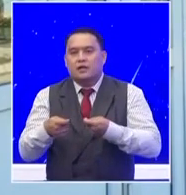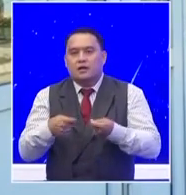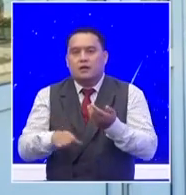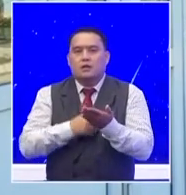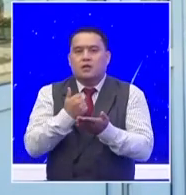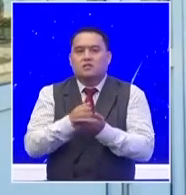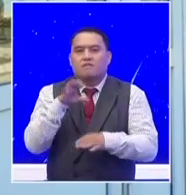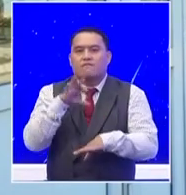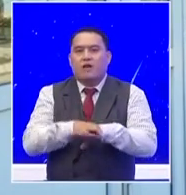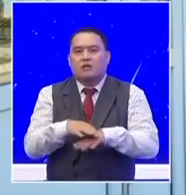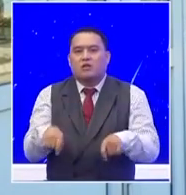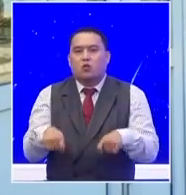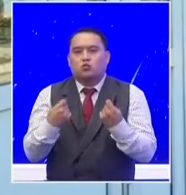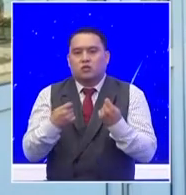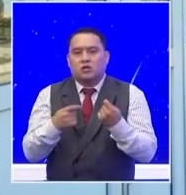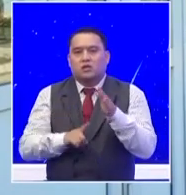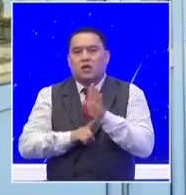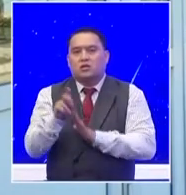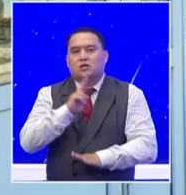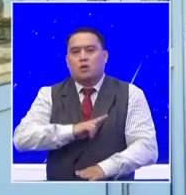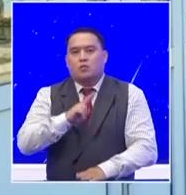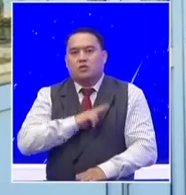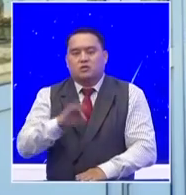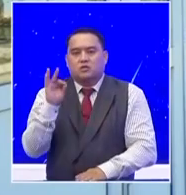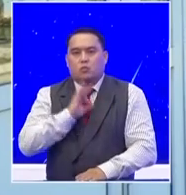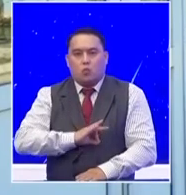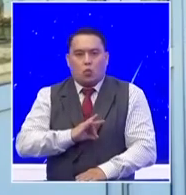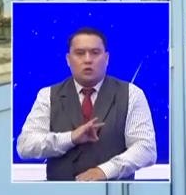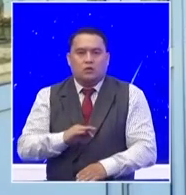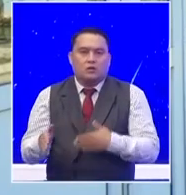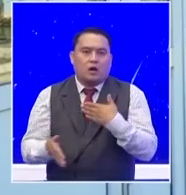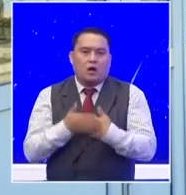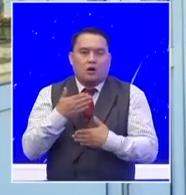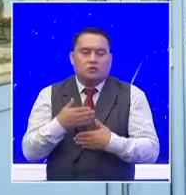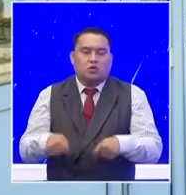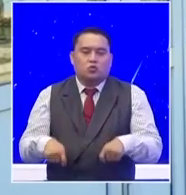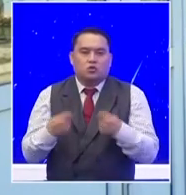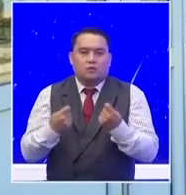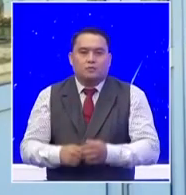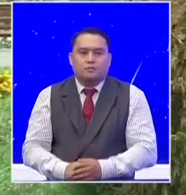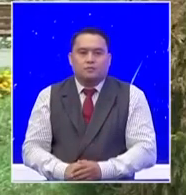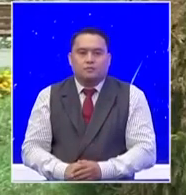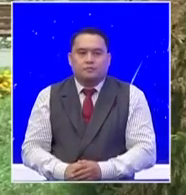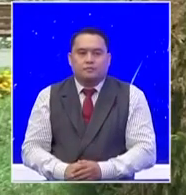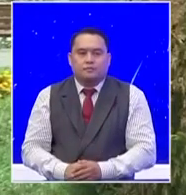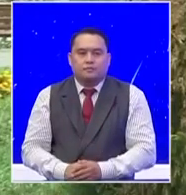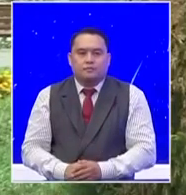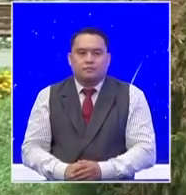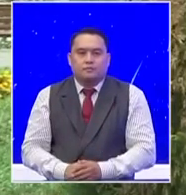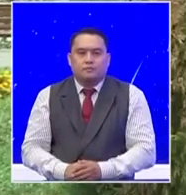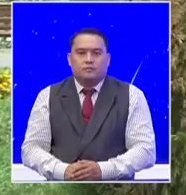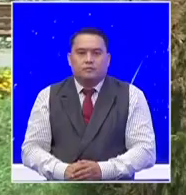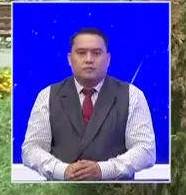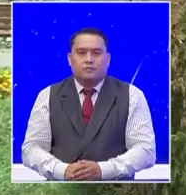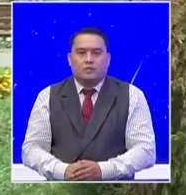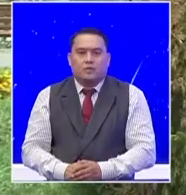основании фактов нарушения начата работа по применению административных мер наказания к злостным нарушителям. Стоит